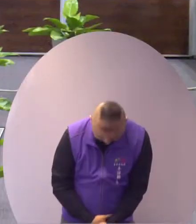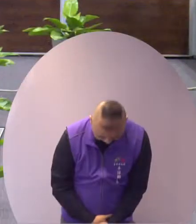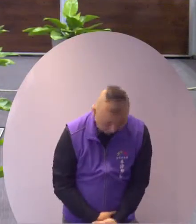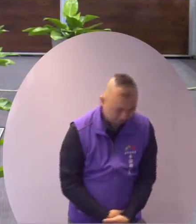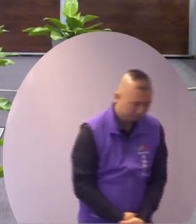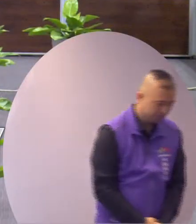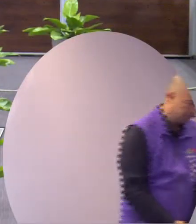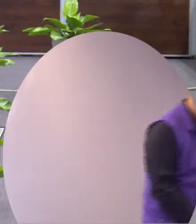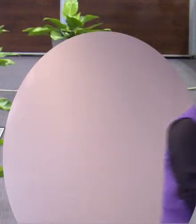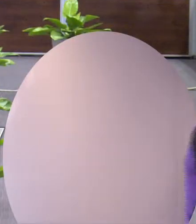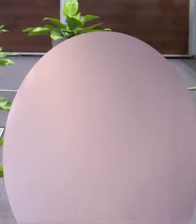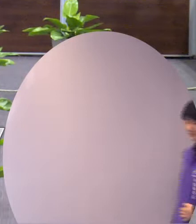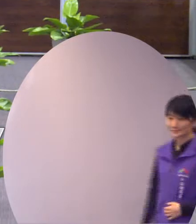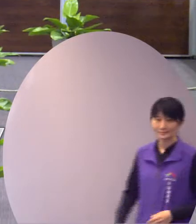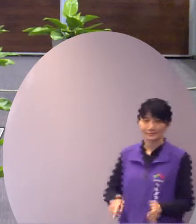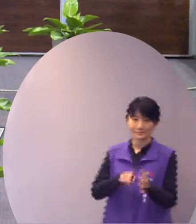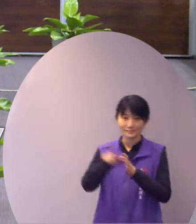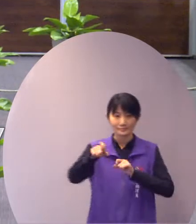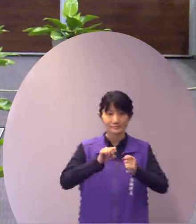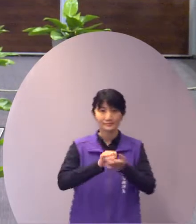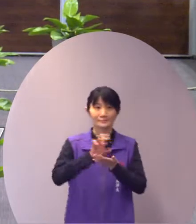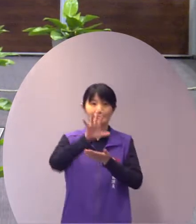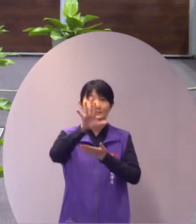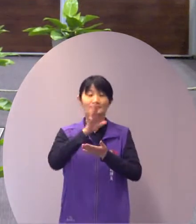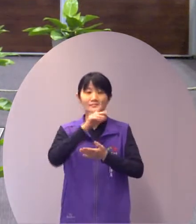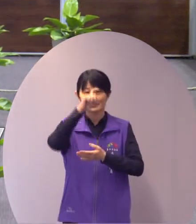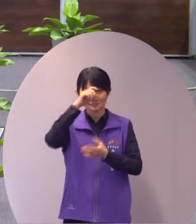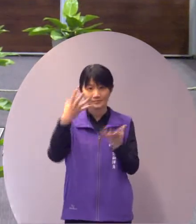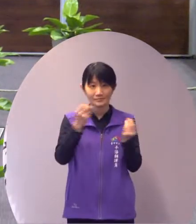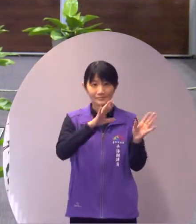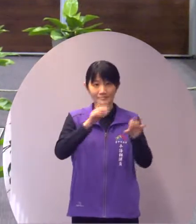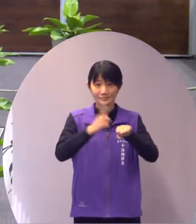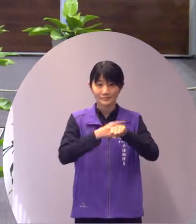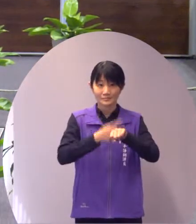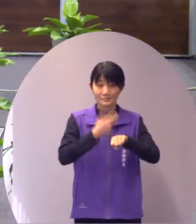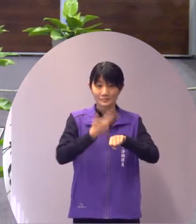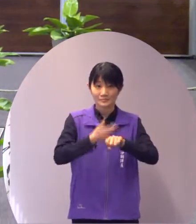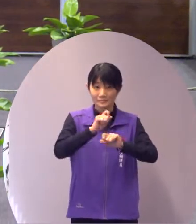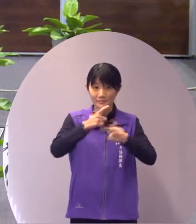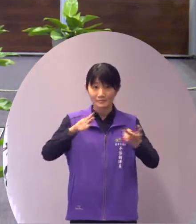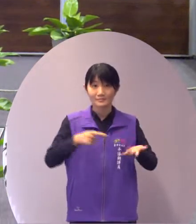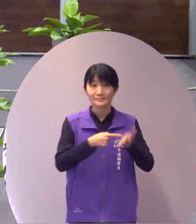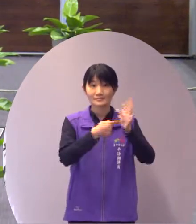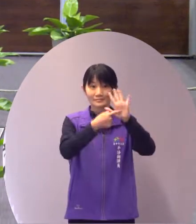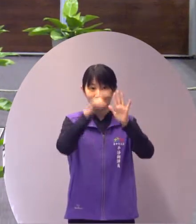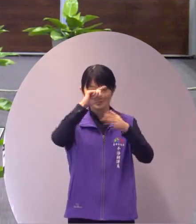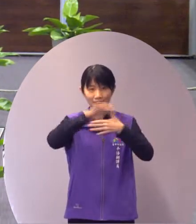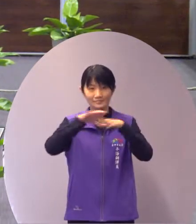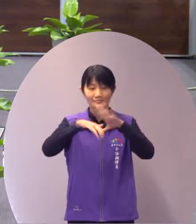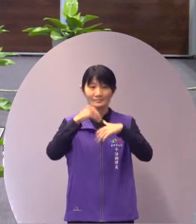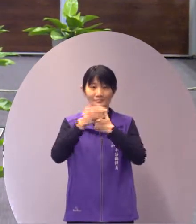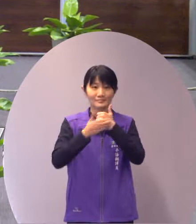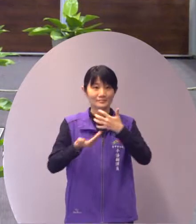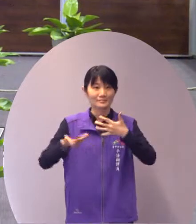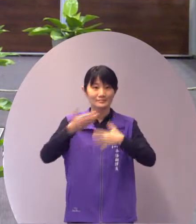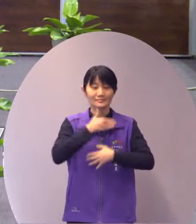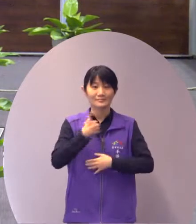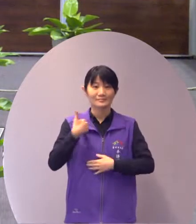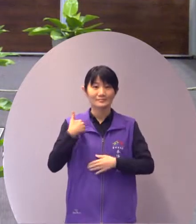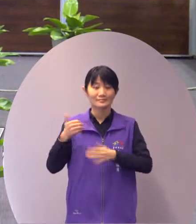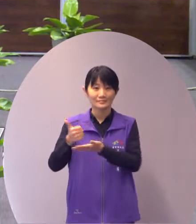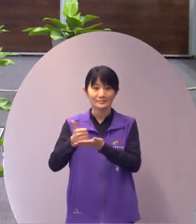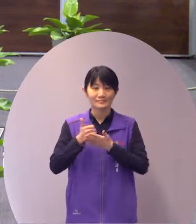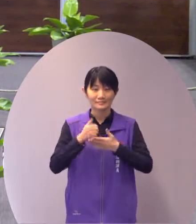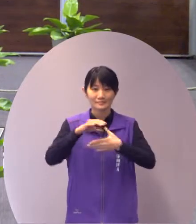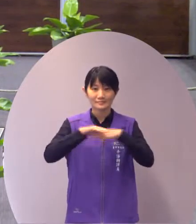专案报告，专案报告名称为《传扬无形文资价值》，请文化资产处李处长报告。 市